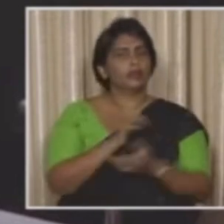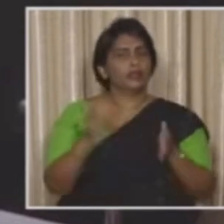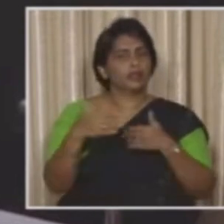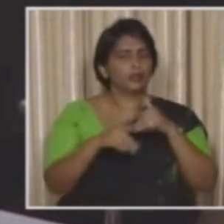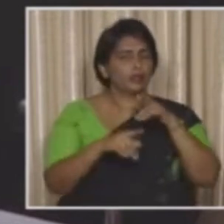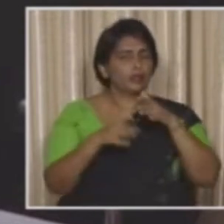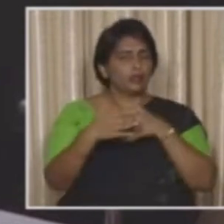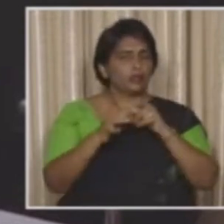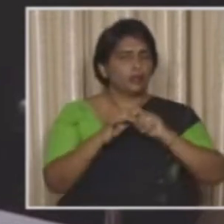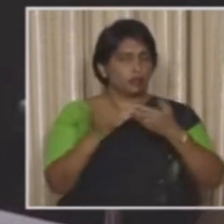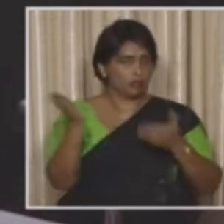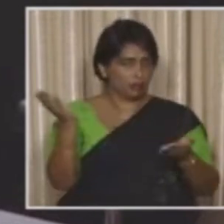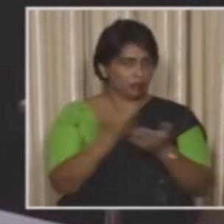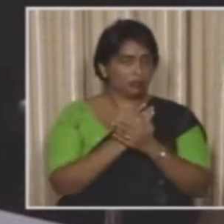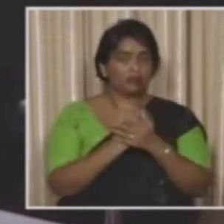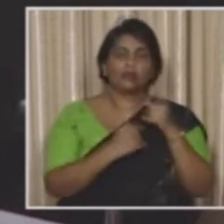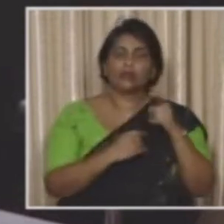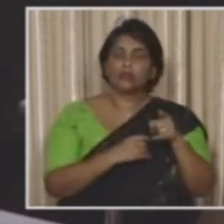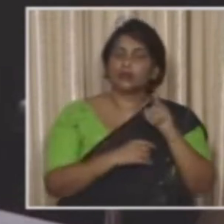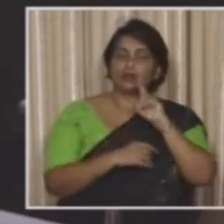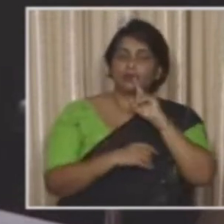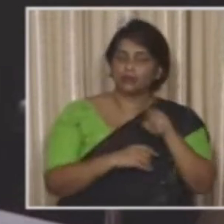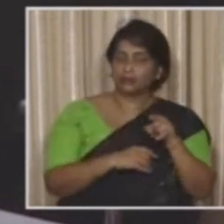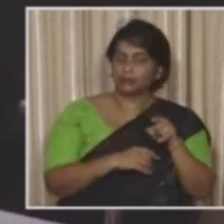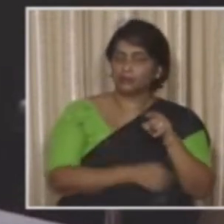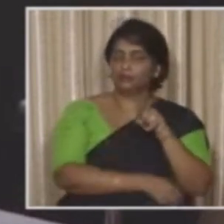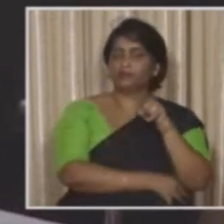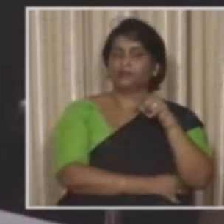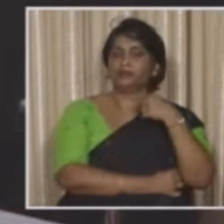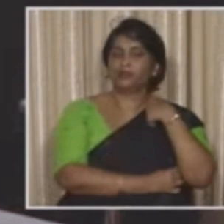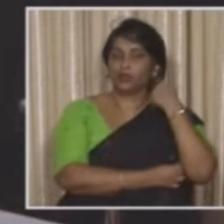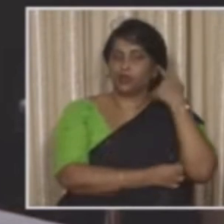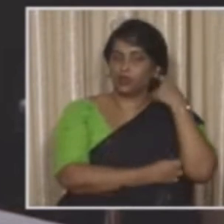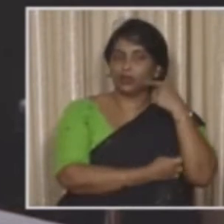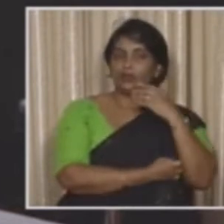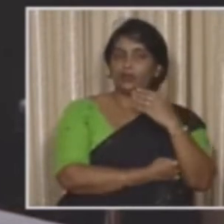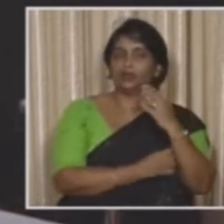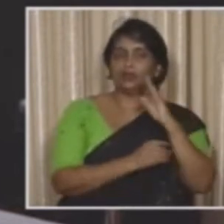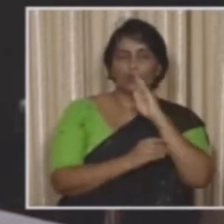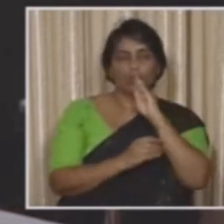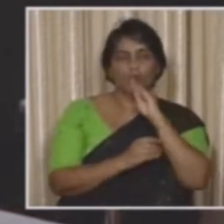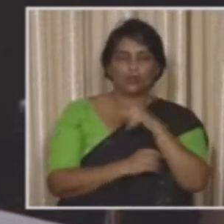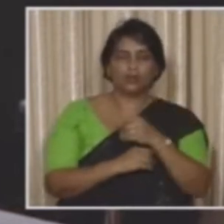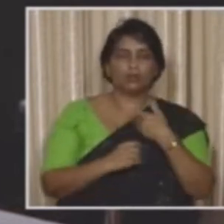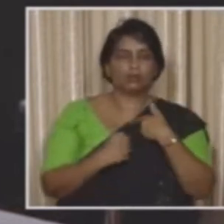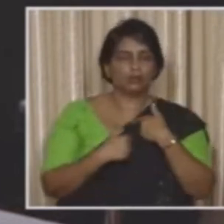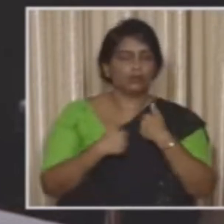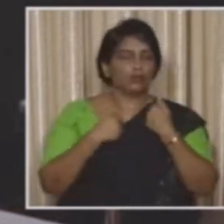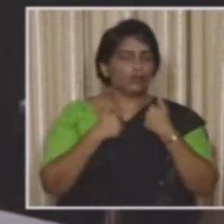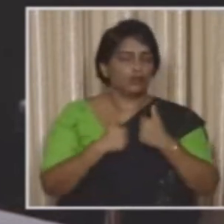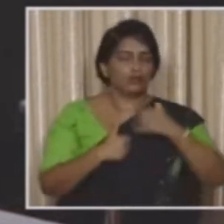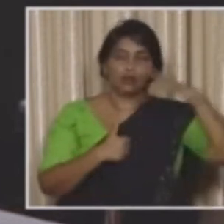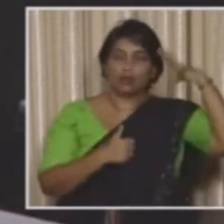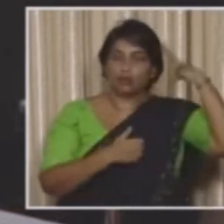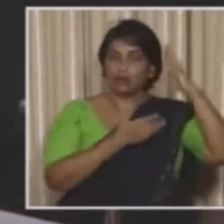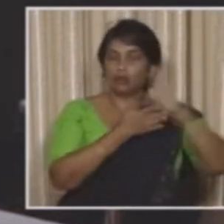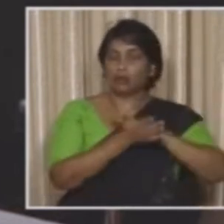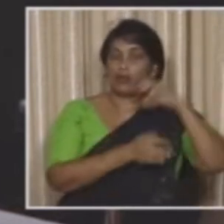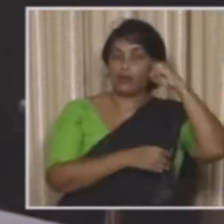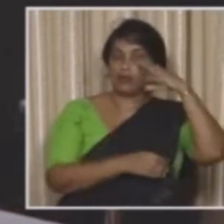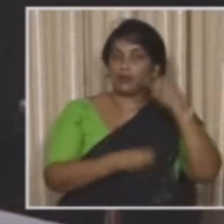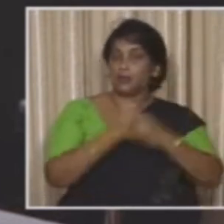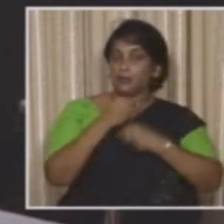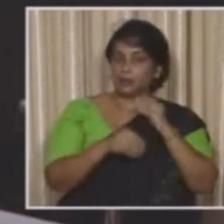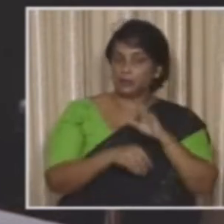කැබිනට් පත්‍රිකාව එනවද? ඒ කියන්නේ අපි දන්නවා සාමාන්‍යයෙන් ගත්තොත් අපිට ඉතාමත් හොඳ සූර්ය බලයෙන් විදුලිය නිෂ්පාදනය